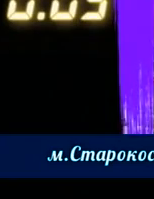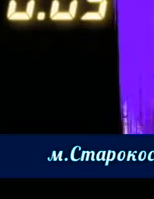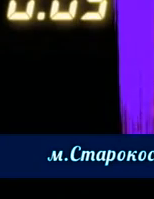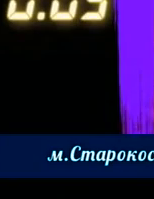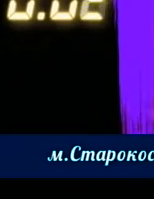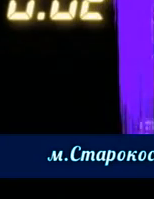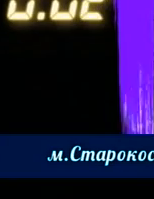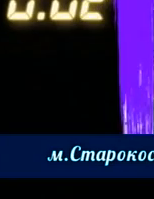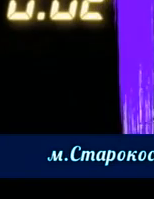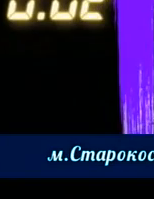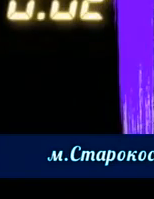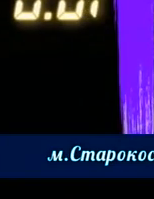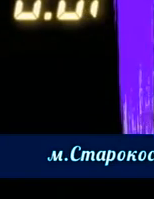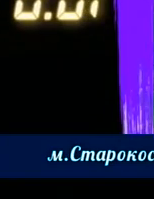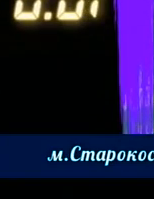Музика